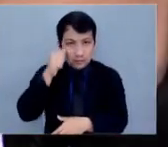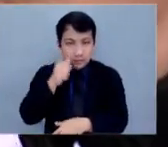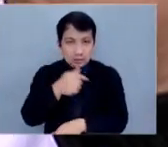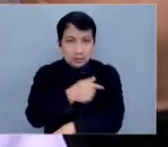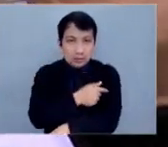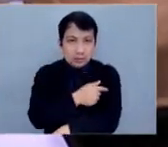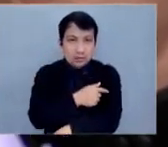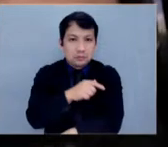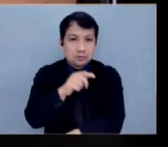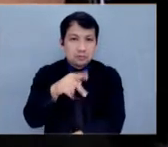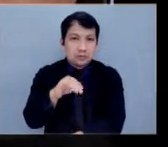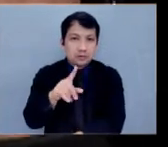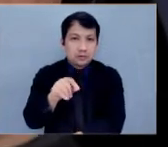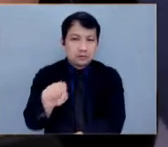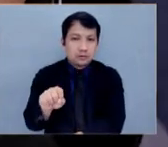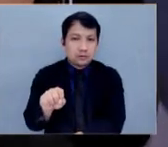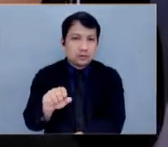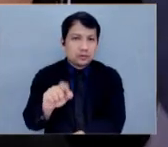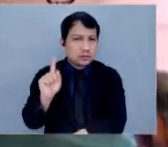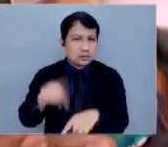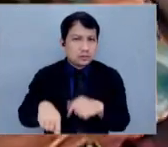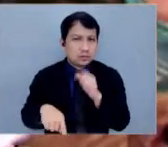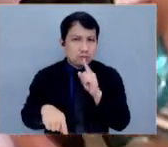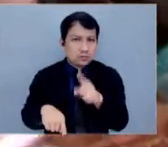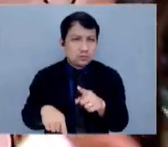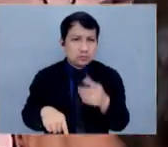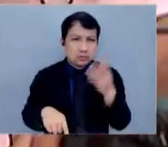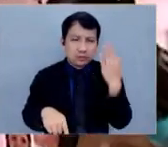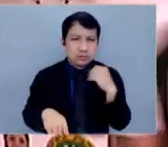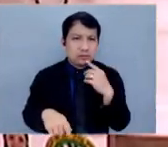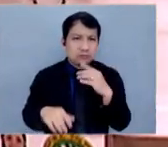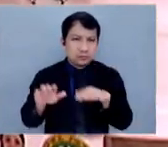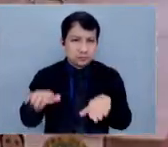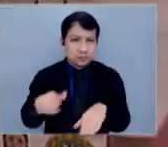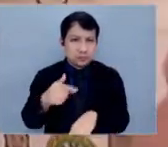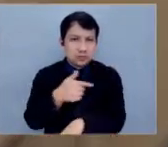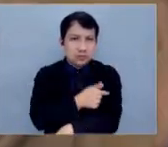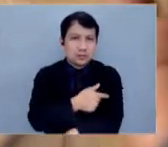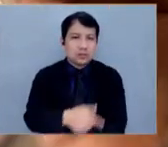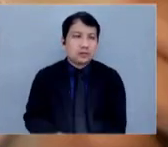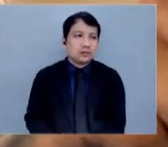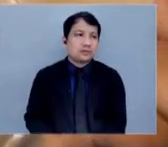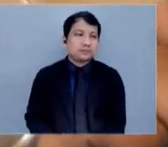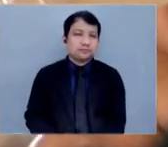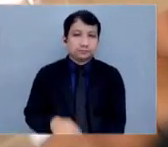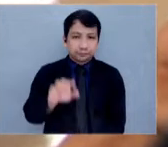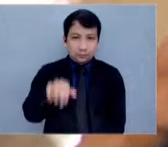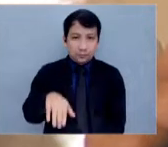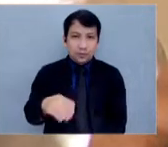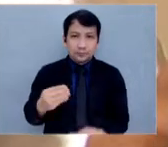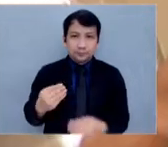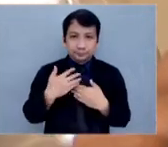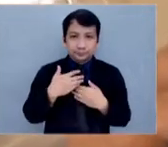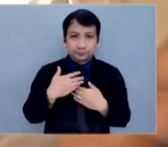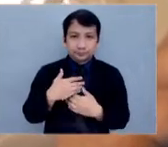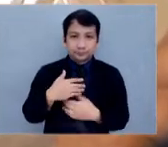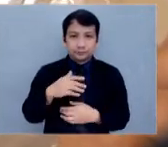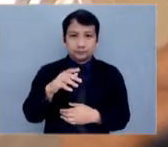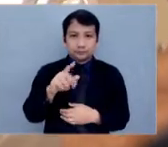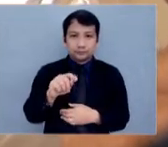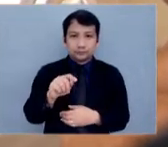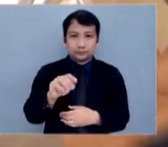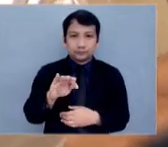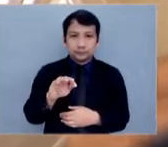pertussis, lalo na yung mga hindi sigurado kung nabakunahan noong bata pa. Meron available commercially yung Tdap,